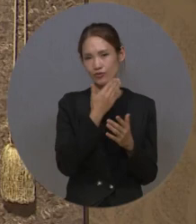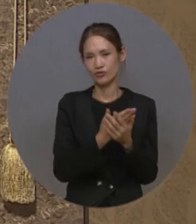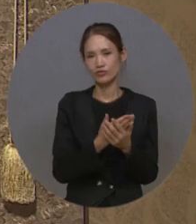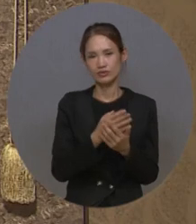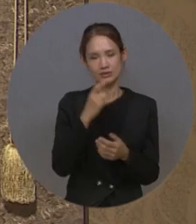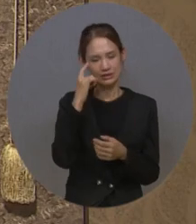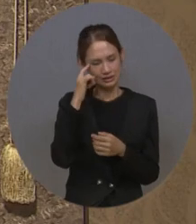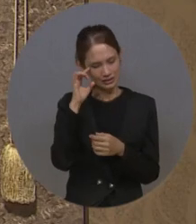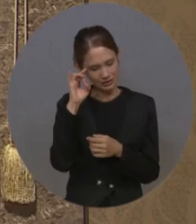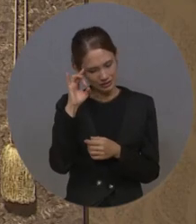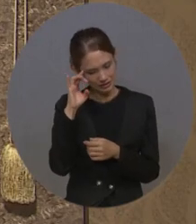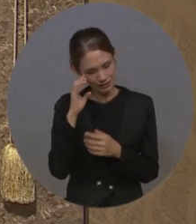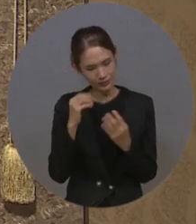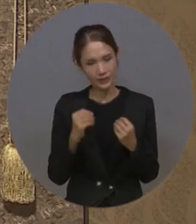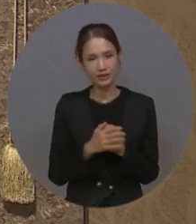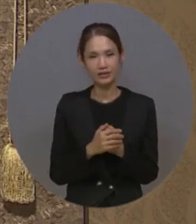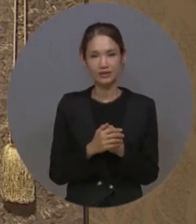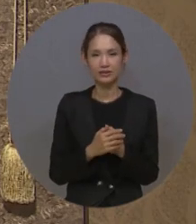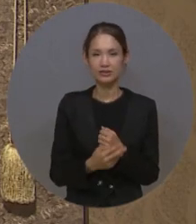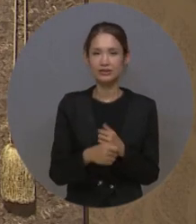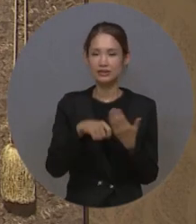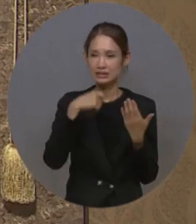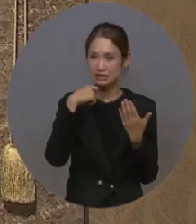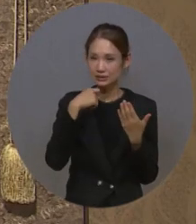많네요. 음식, 공기.